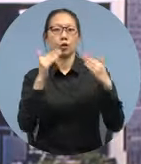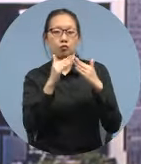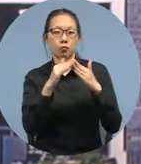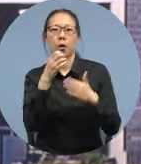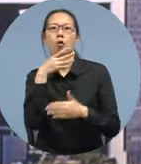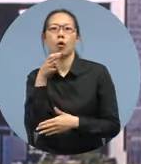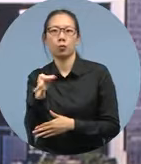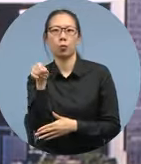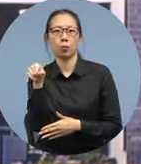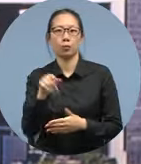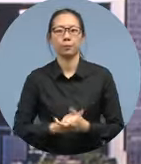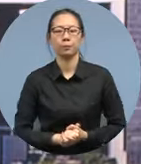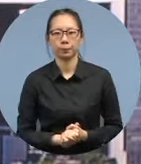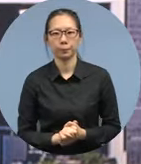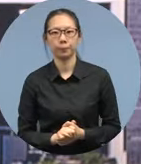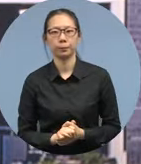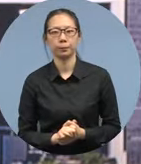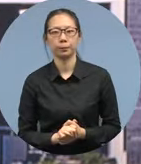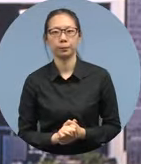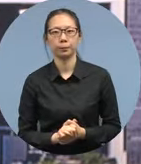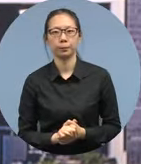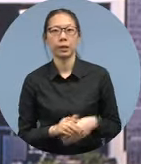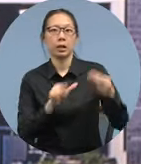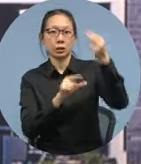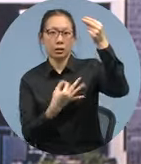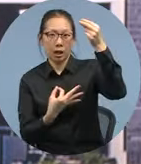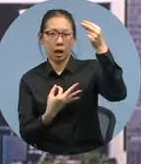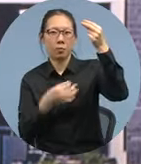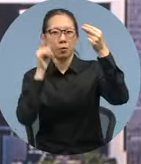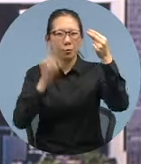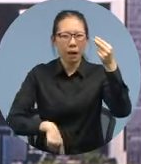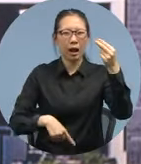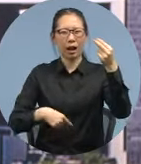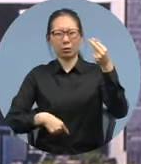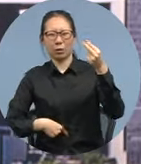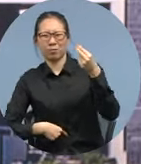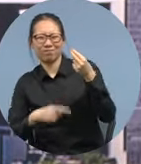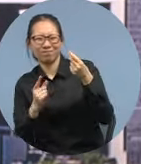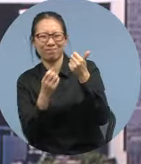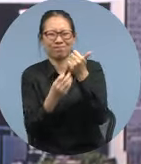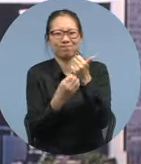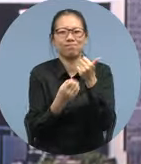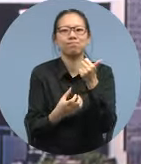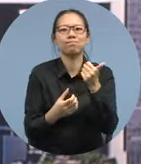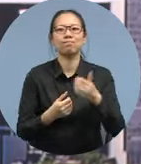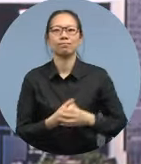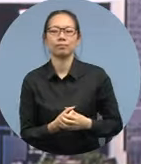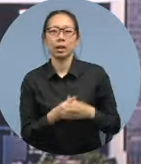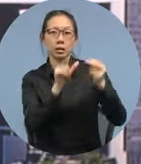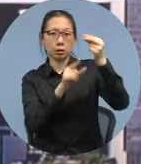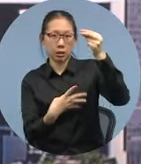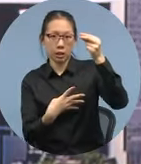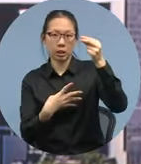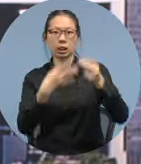香港嗰邊嘅，就住喺禮頓山嘅。咁佢7月3號就開始有啲肚屙啦。